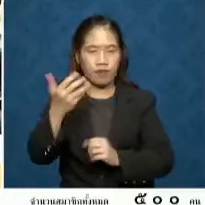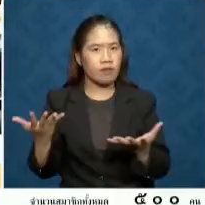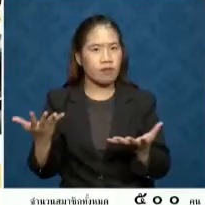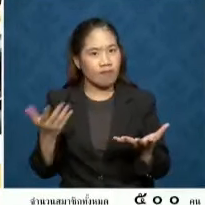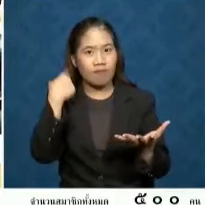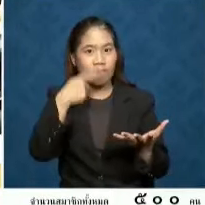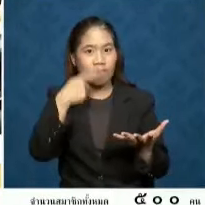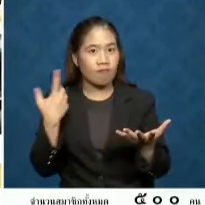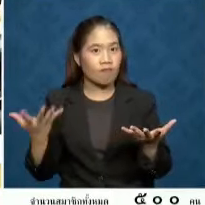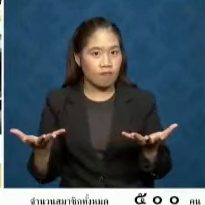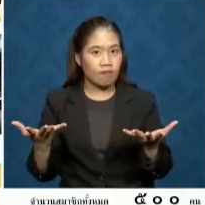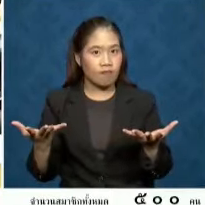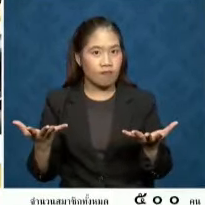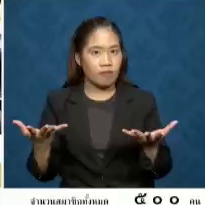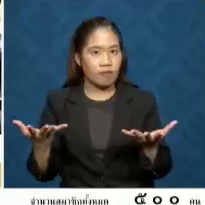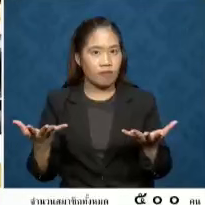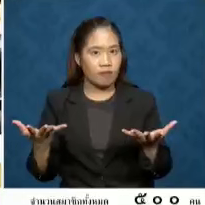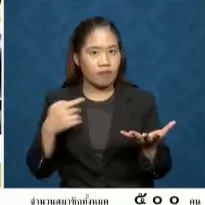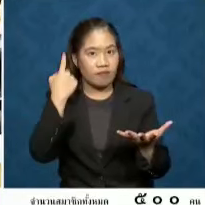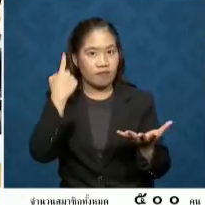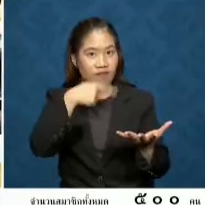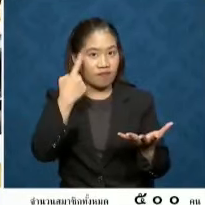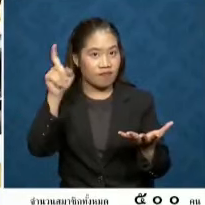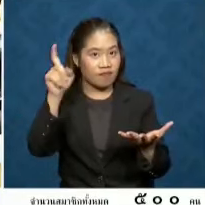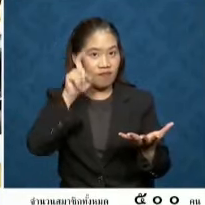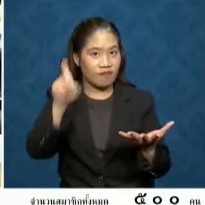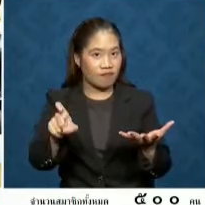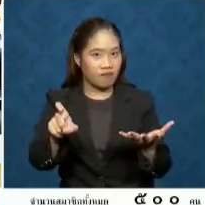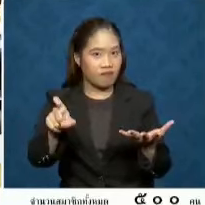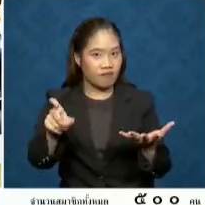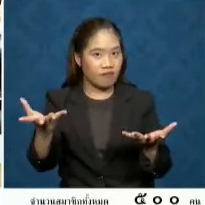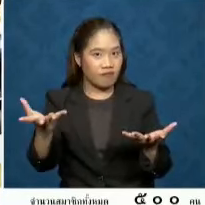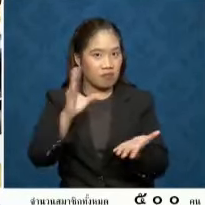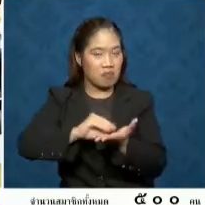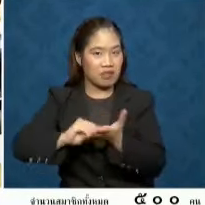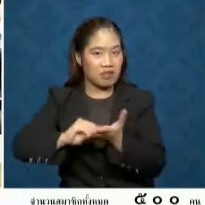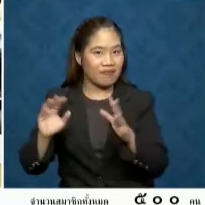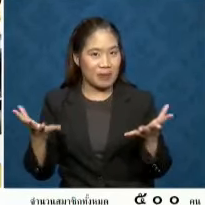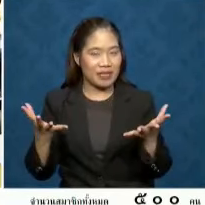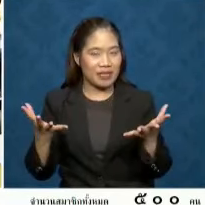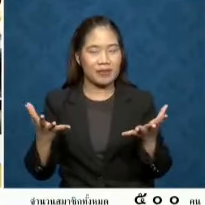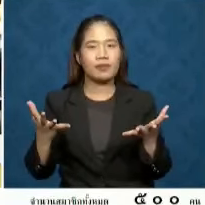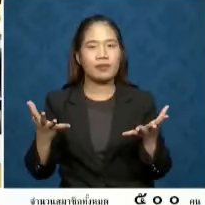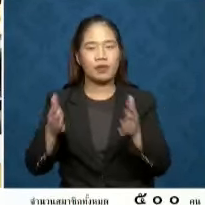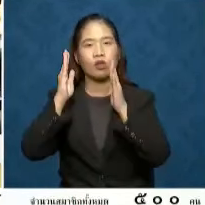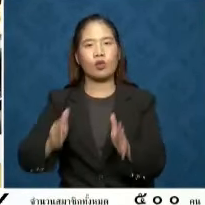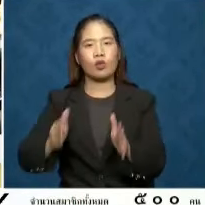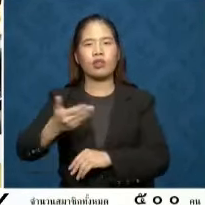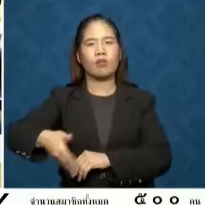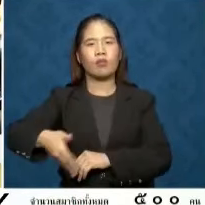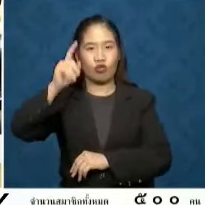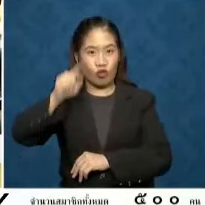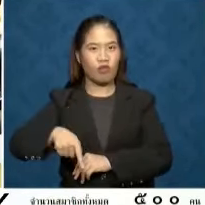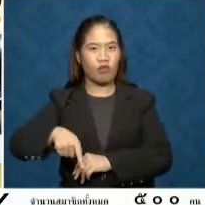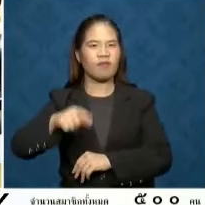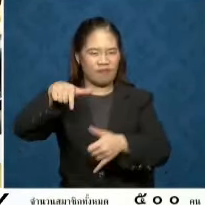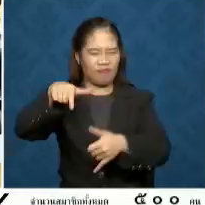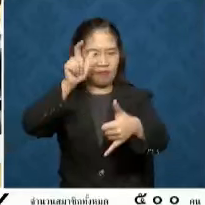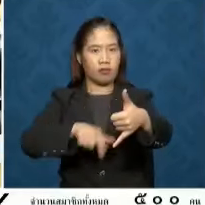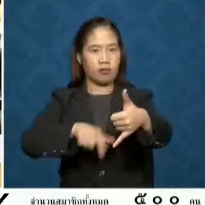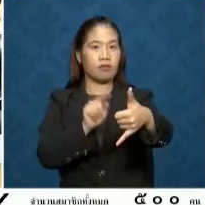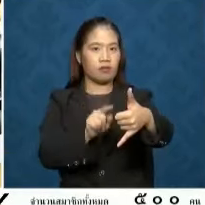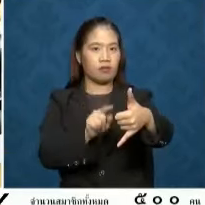ได้จำเป็นใครครับที่สามารถทำได้โดยที่ไม่มีบันทึกสั่งการด้วยคนที่เราจำเป็นต้องหาตัวคือไอ้โม่งคนนี้แหละว่